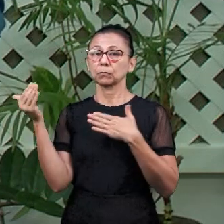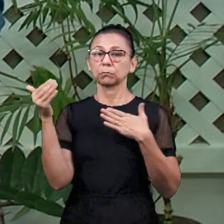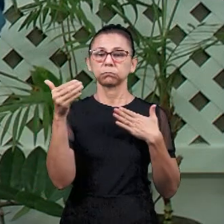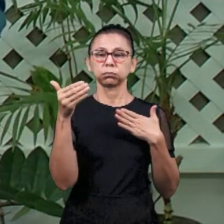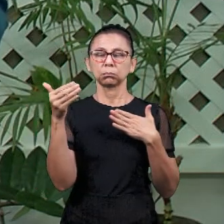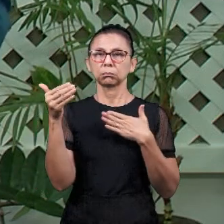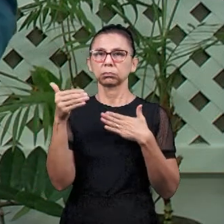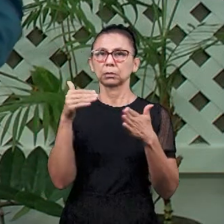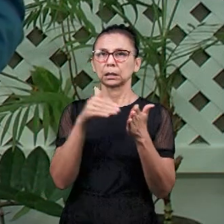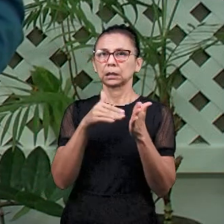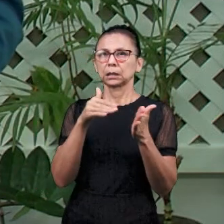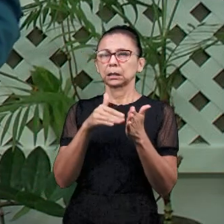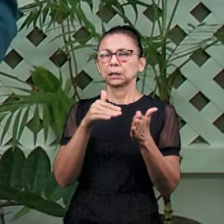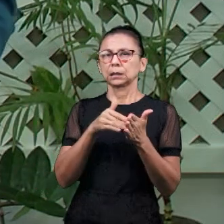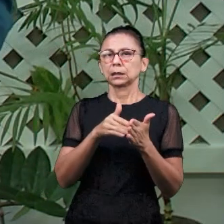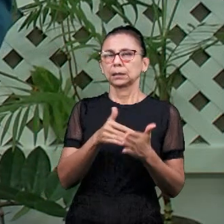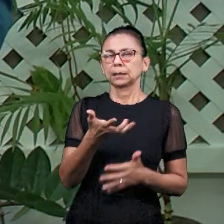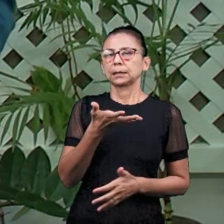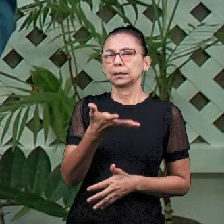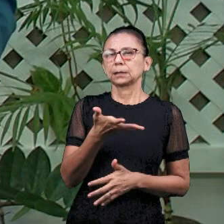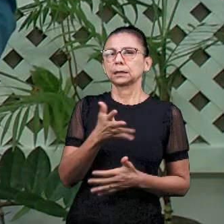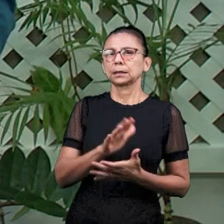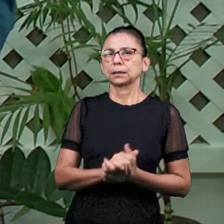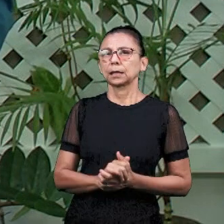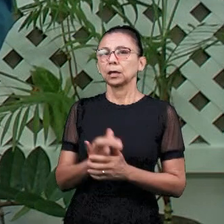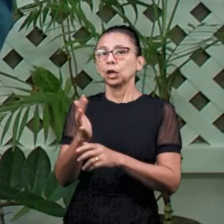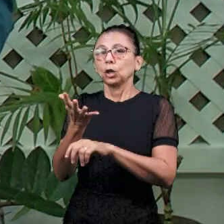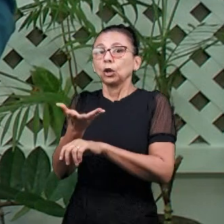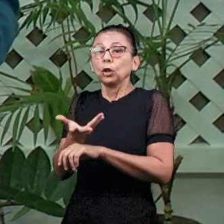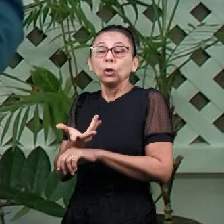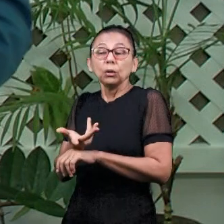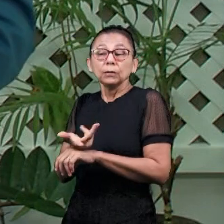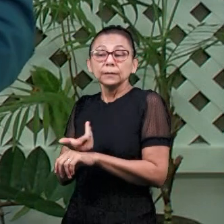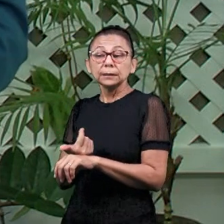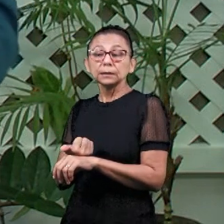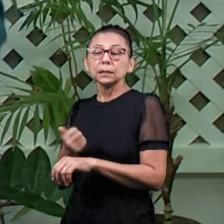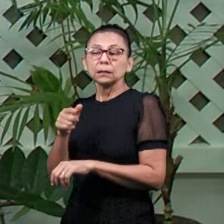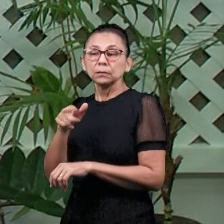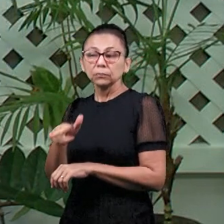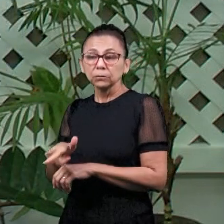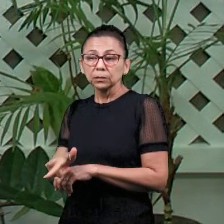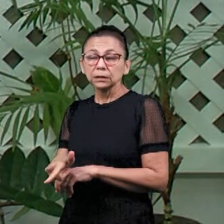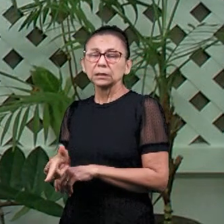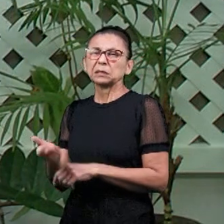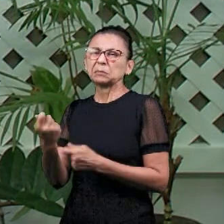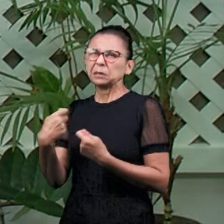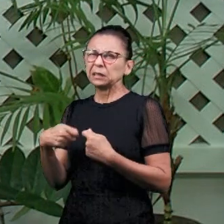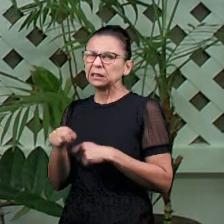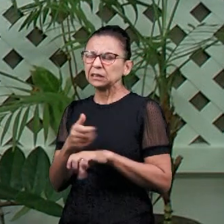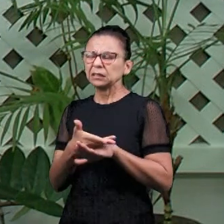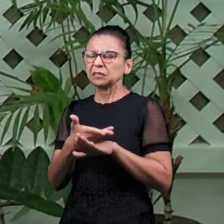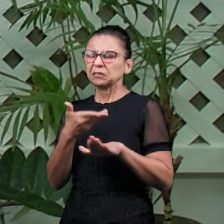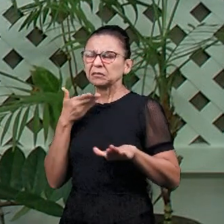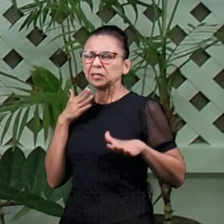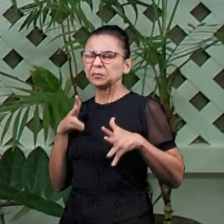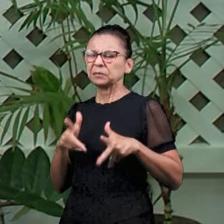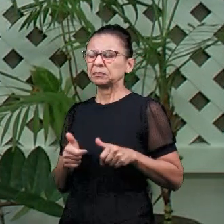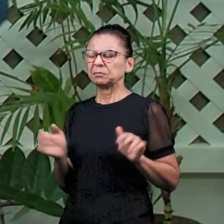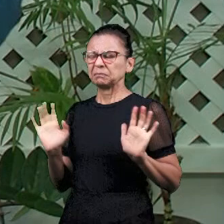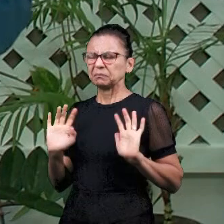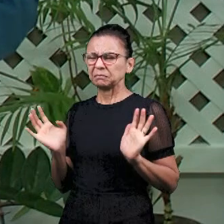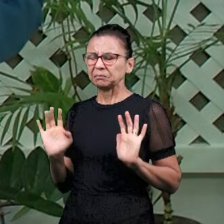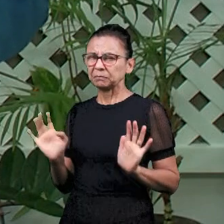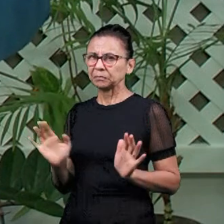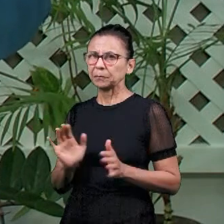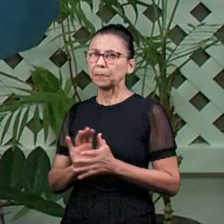préparent pas pour la venue du Seigneur Jésus. Il veut enlever le mérite de ça. On va retrouver cela à l'intérieur